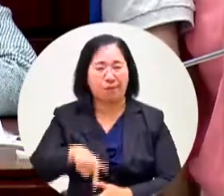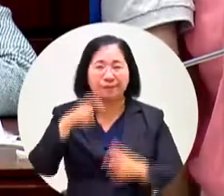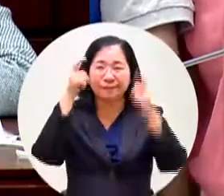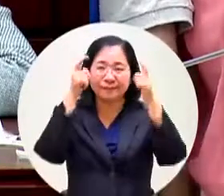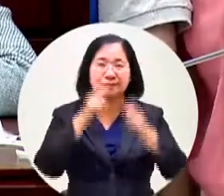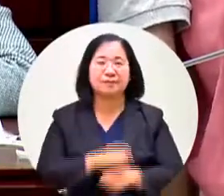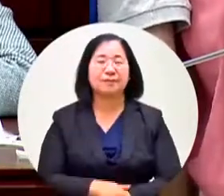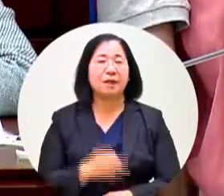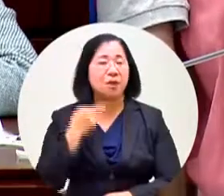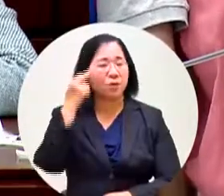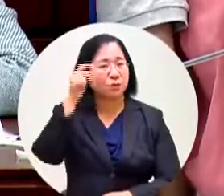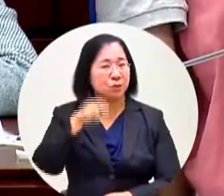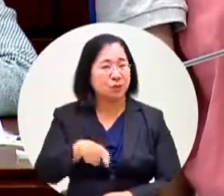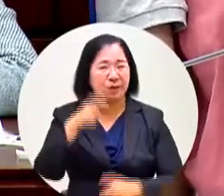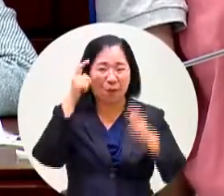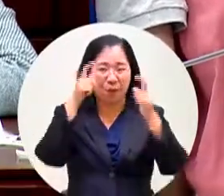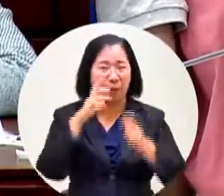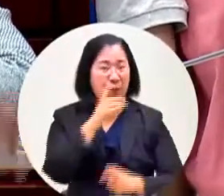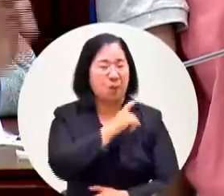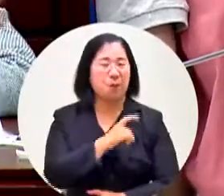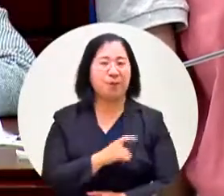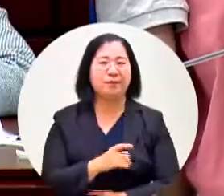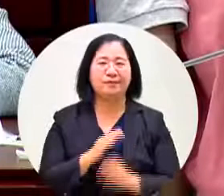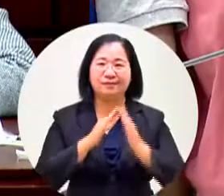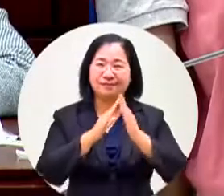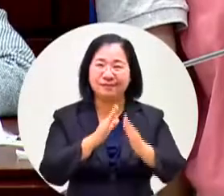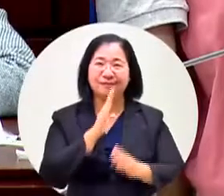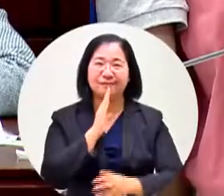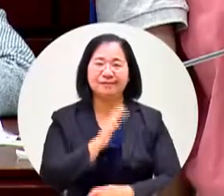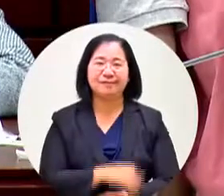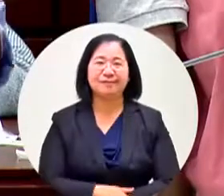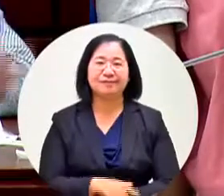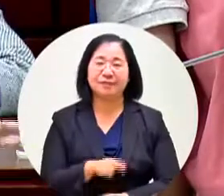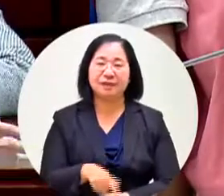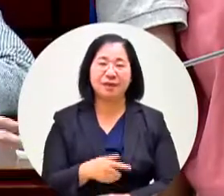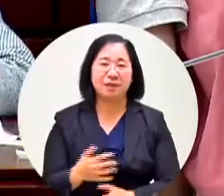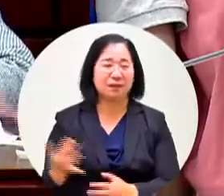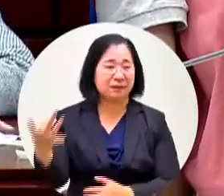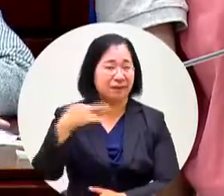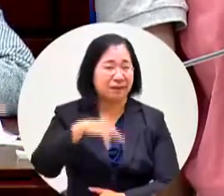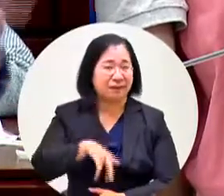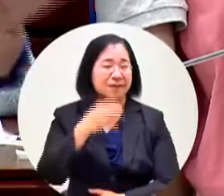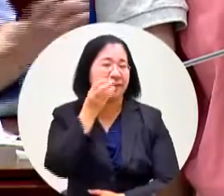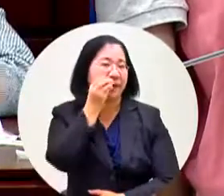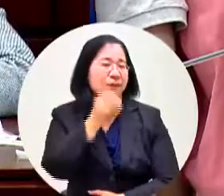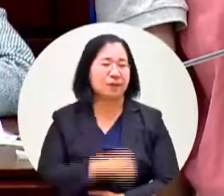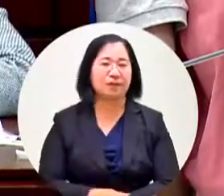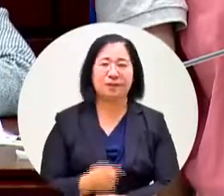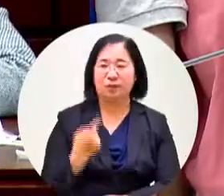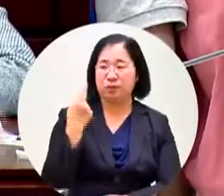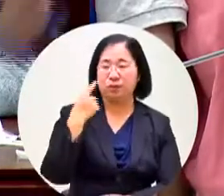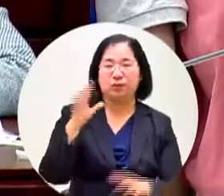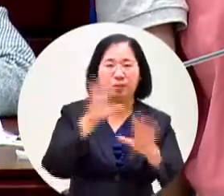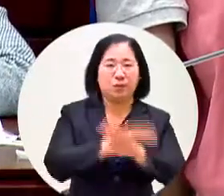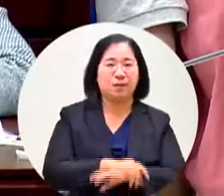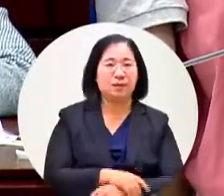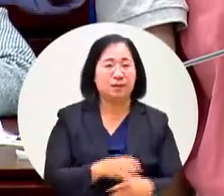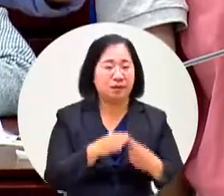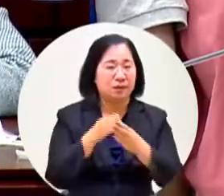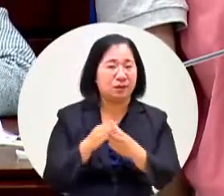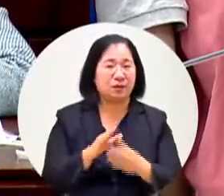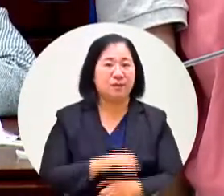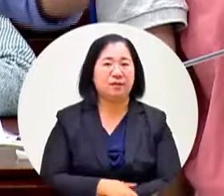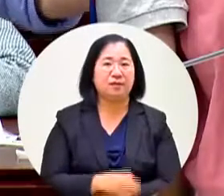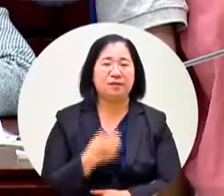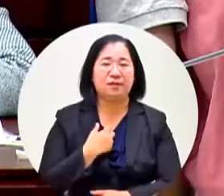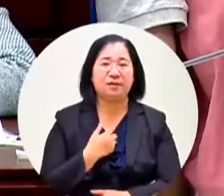朋友们对高雄有兴趣，他们觉得高雄是一个很神奇的城市，所以他们来这里观光。